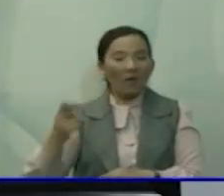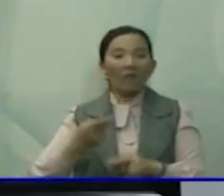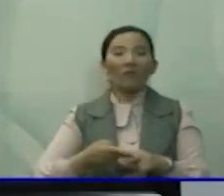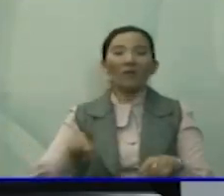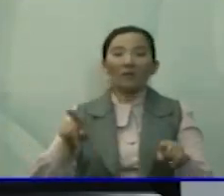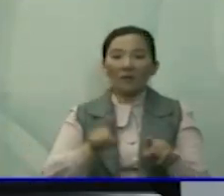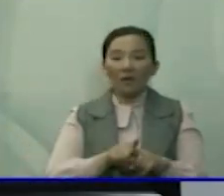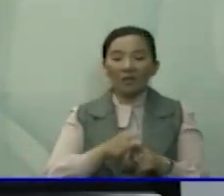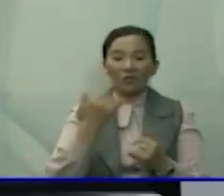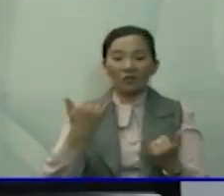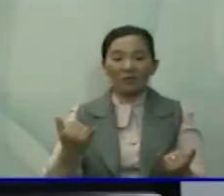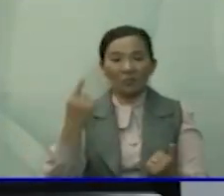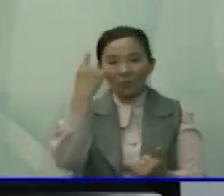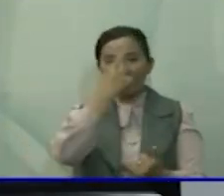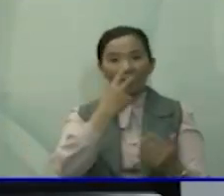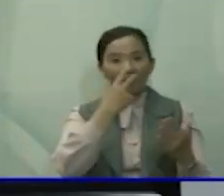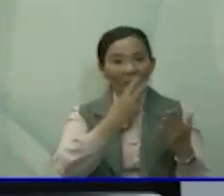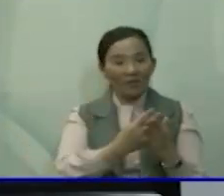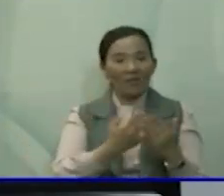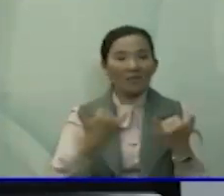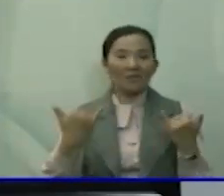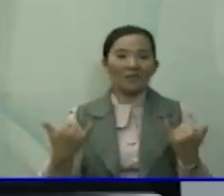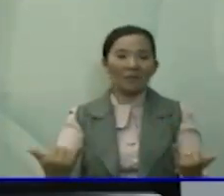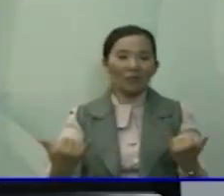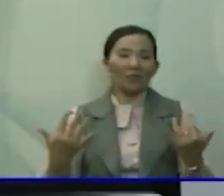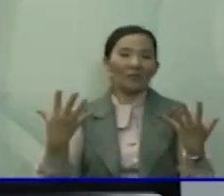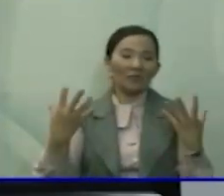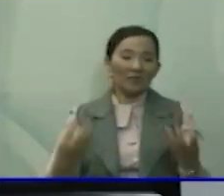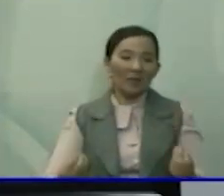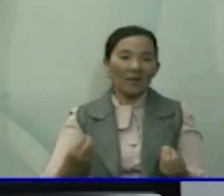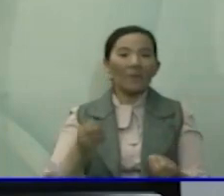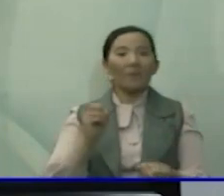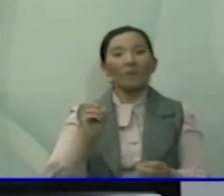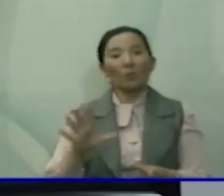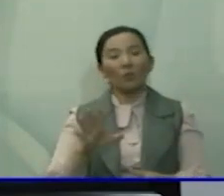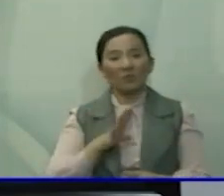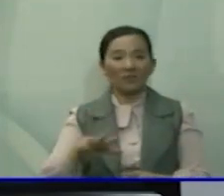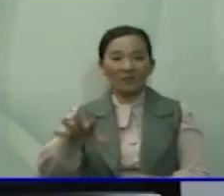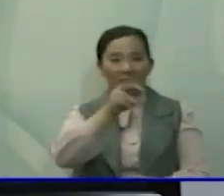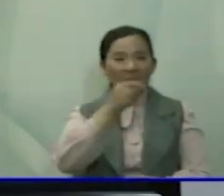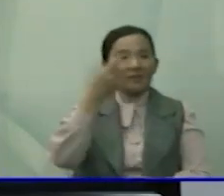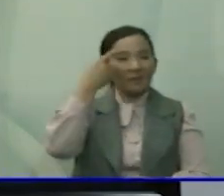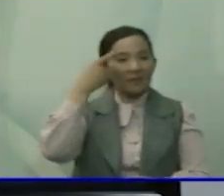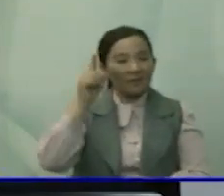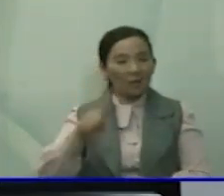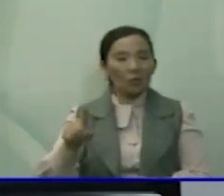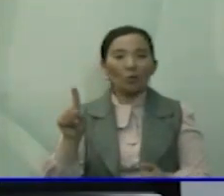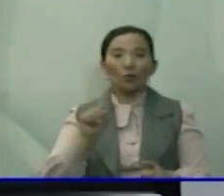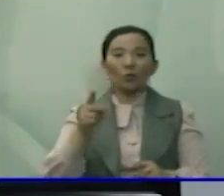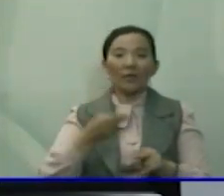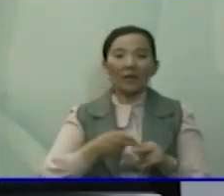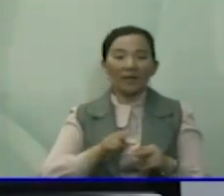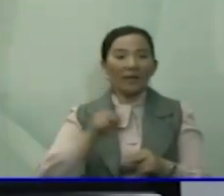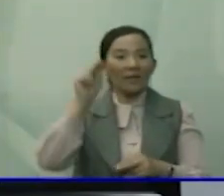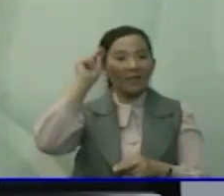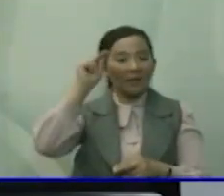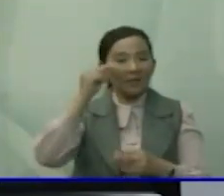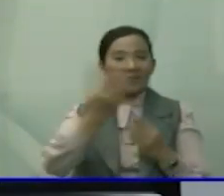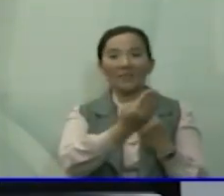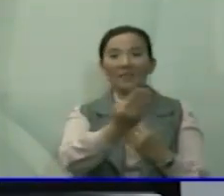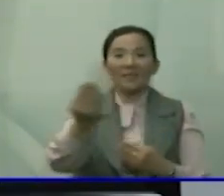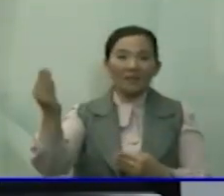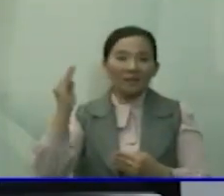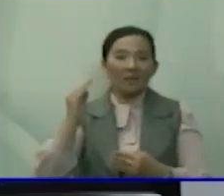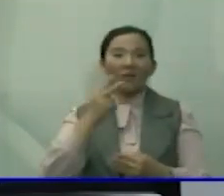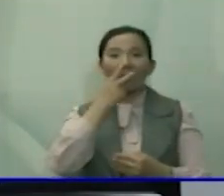китайская стена сегодня ну и наверняка вы знаете что китайскую стену видно даже